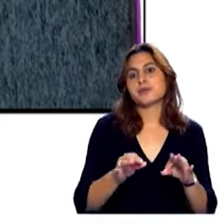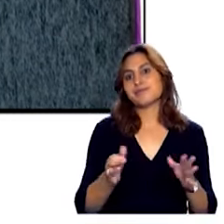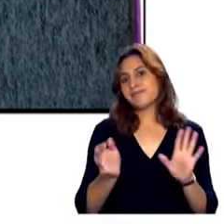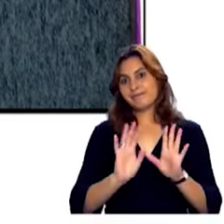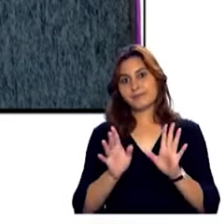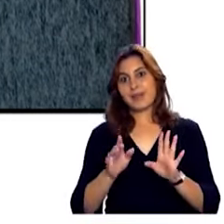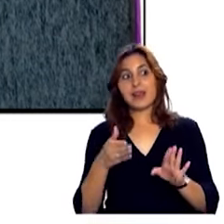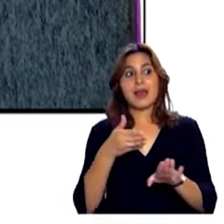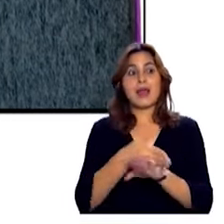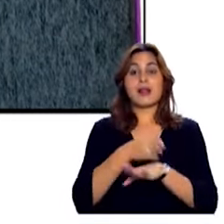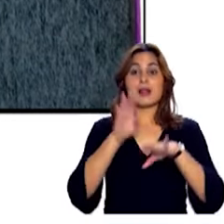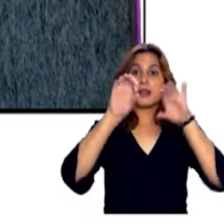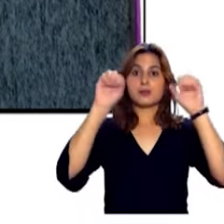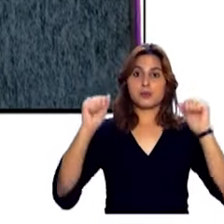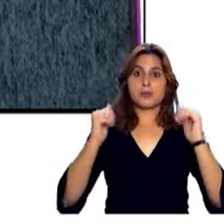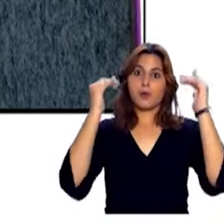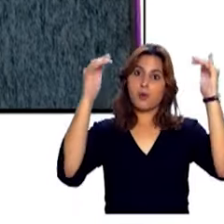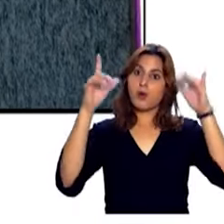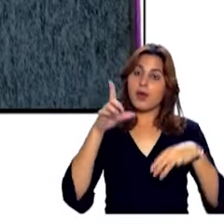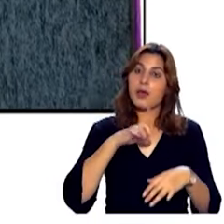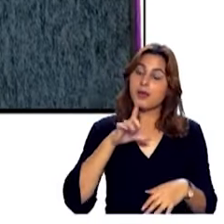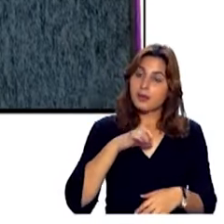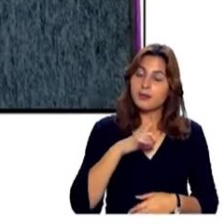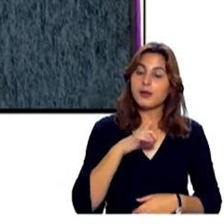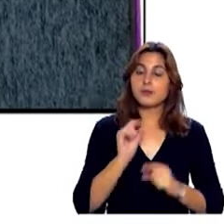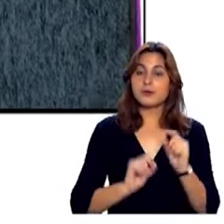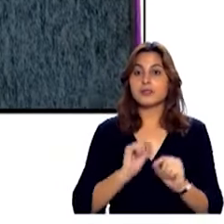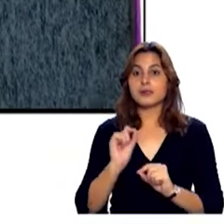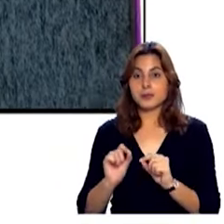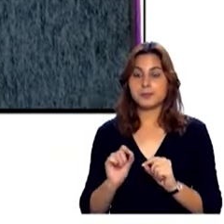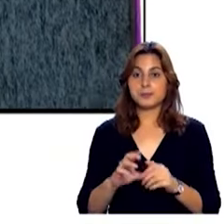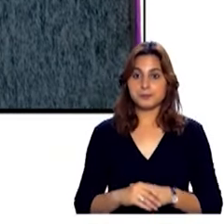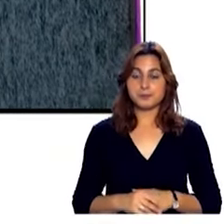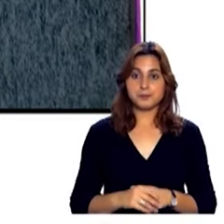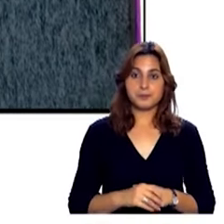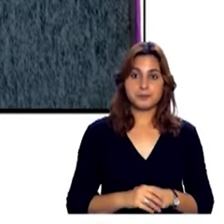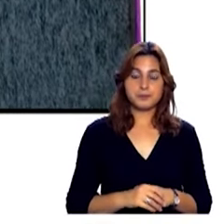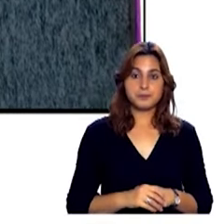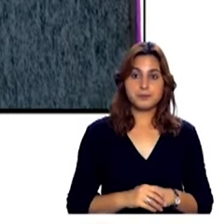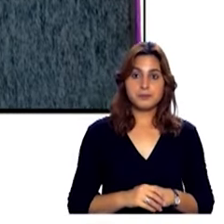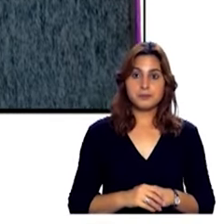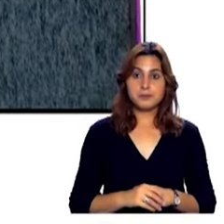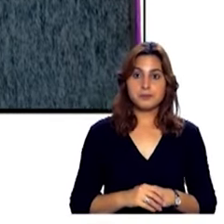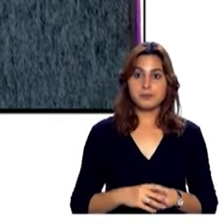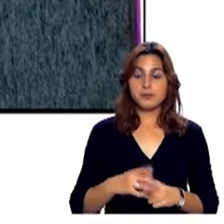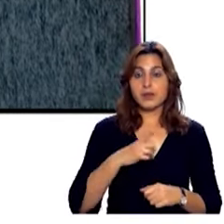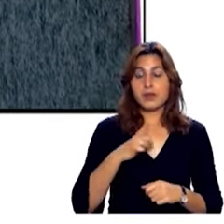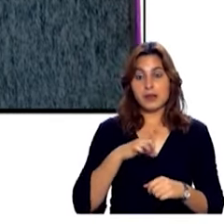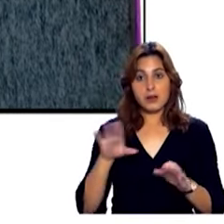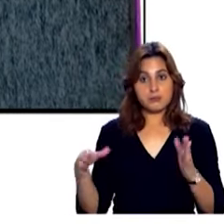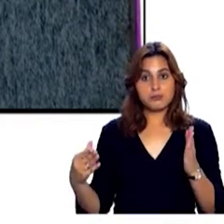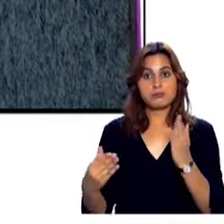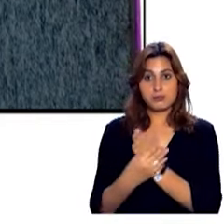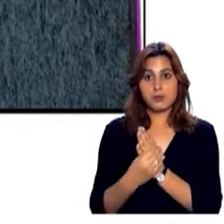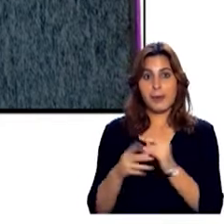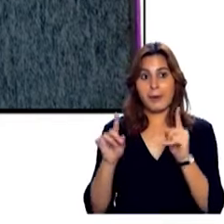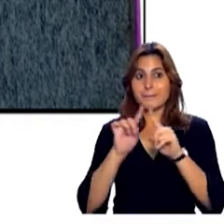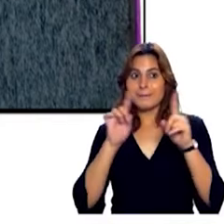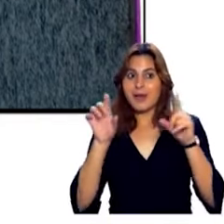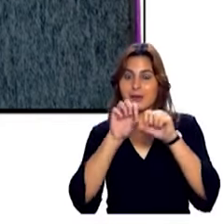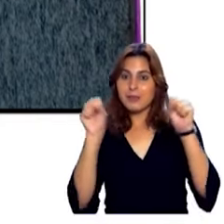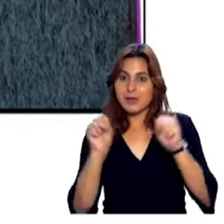costituzionalità di giudizio esiste un diritto all'azione ma non esiste un diritto che ha